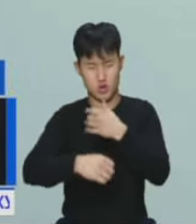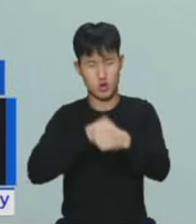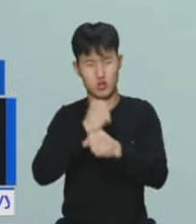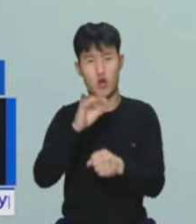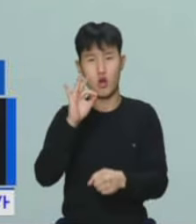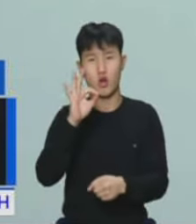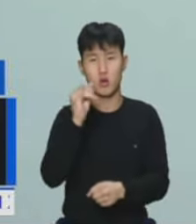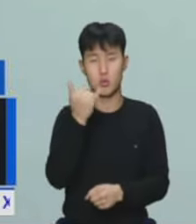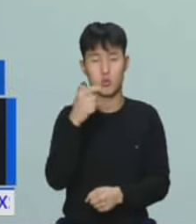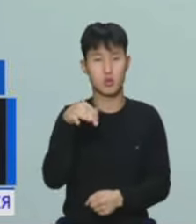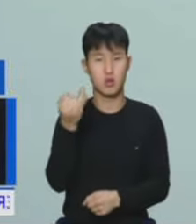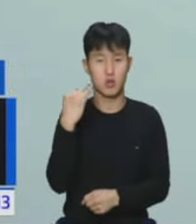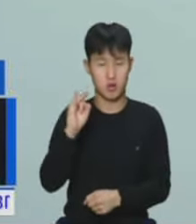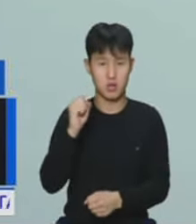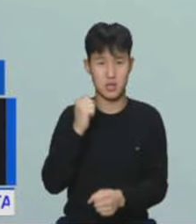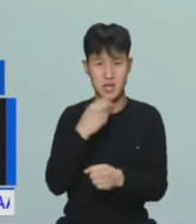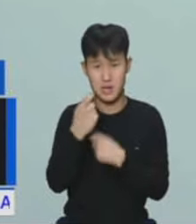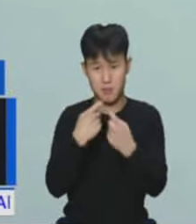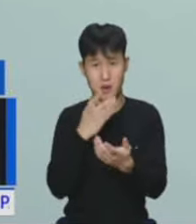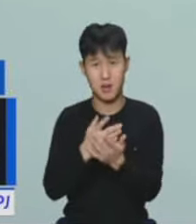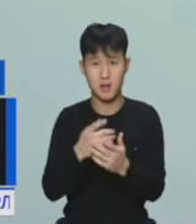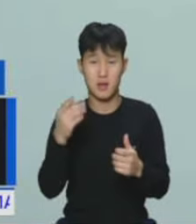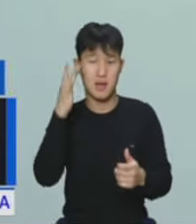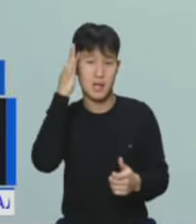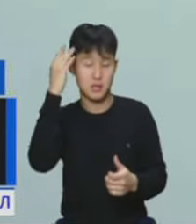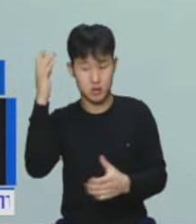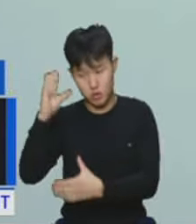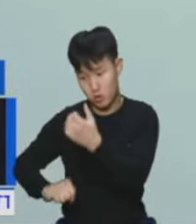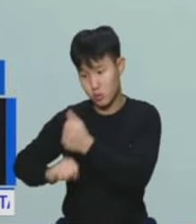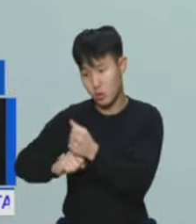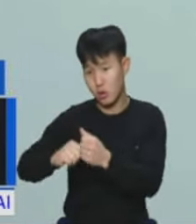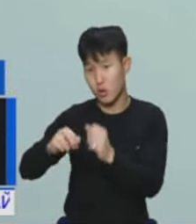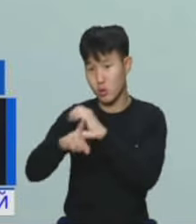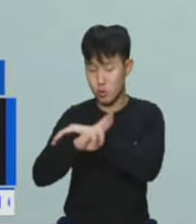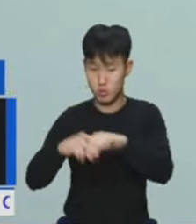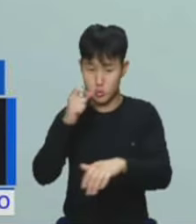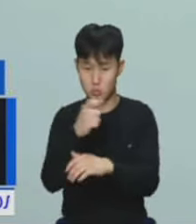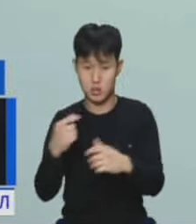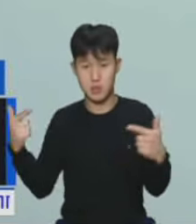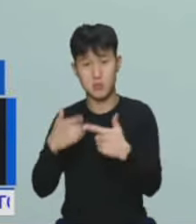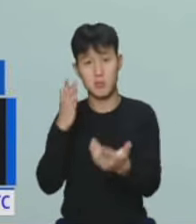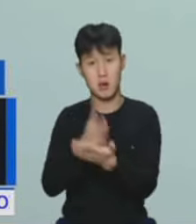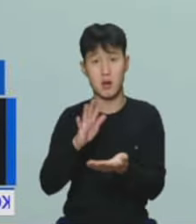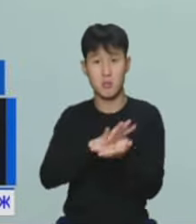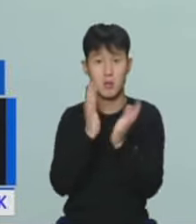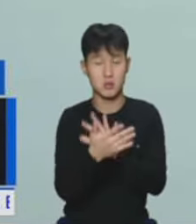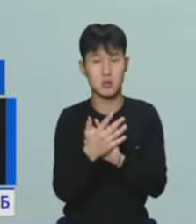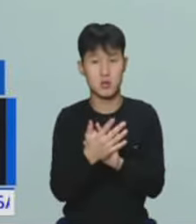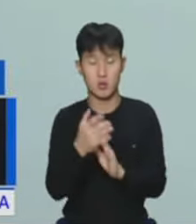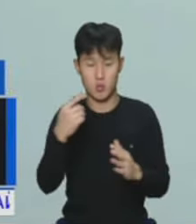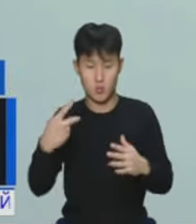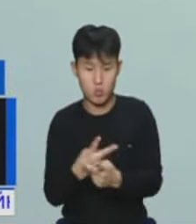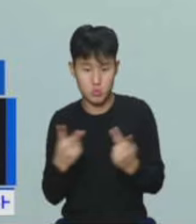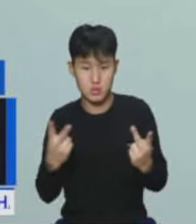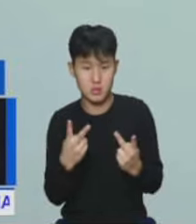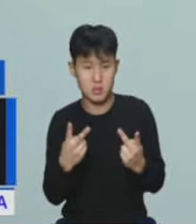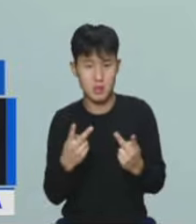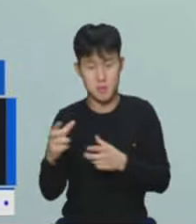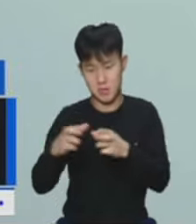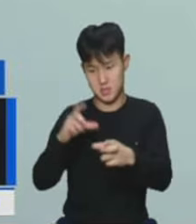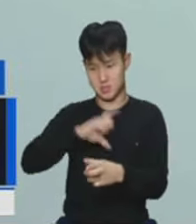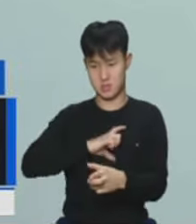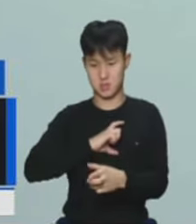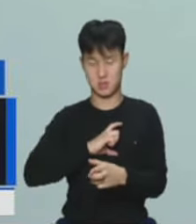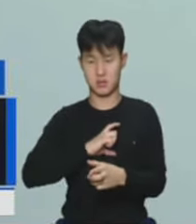гадаадын хөрөнгө оруулагч нэгтэй лоуртд эсрэг тэмцэж байгаа гэсэн. Би үндэсний бизнес эрхлэгчд хэдсээч би одоо шүүмжилдэггүй. Муу зүйл байвал